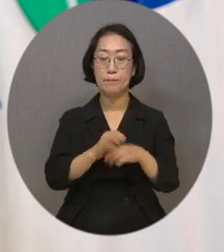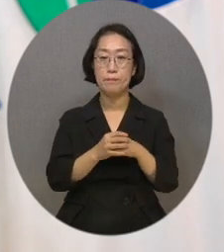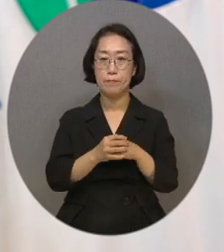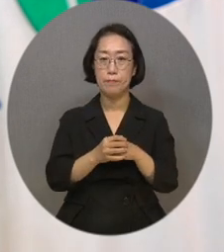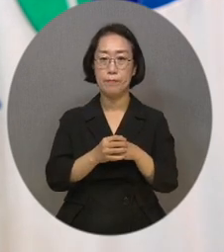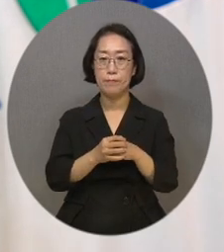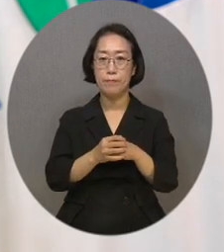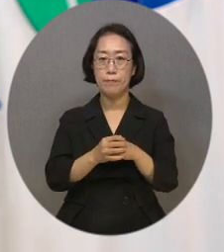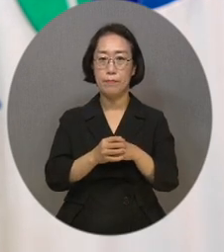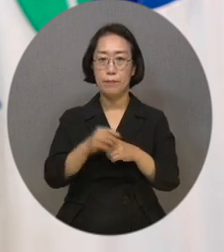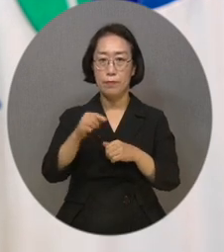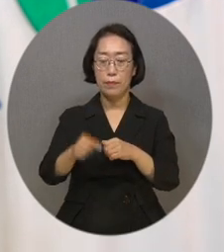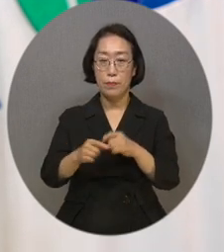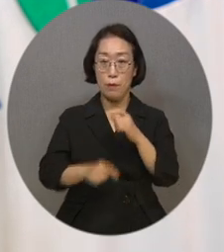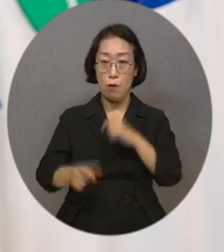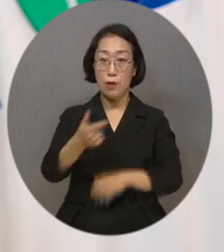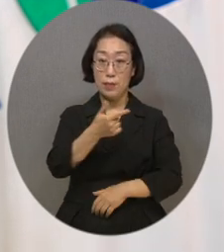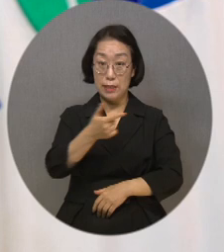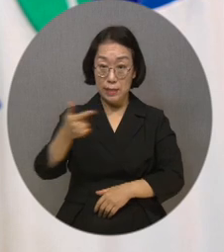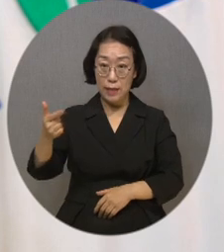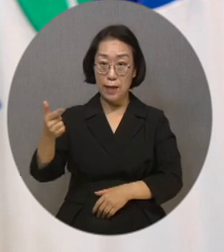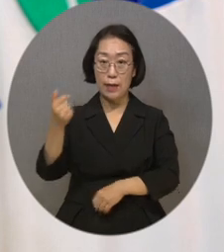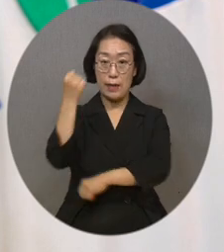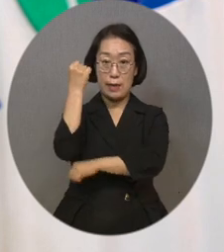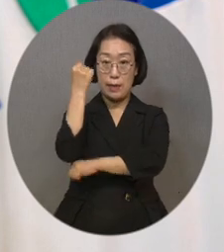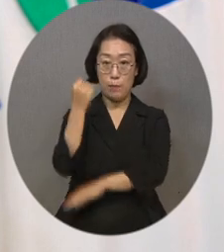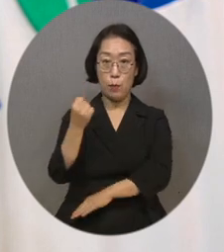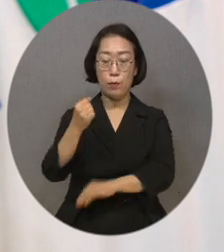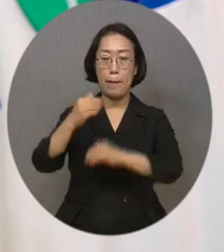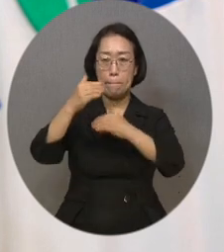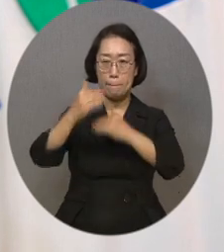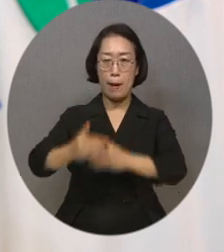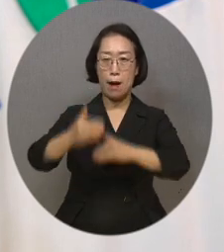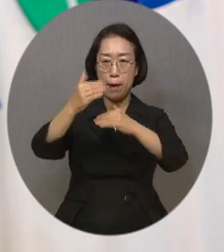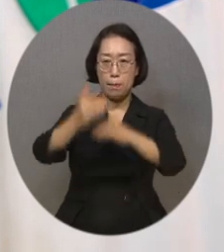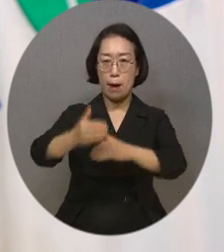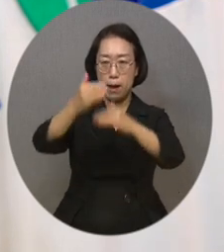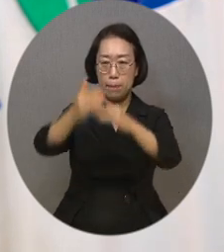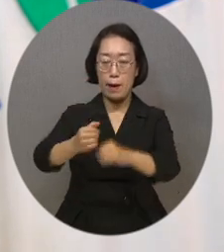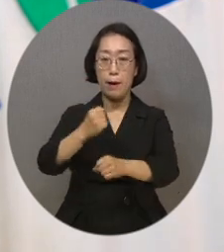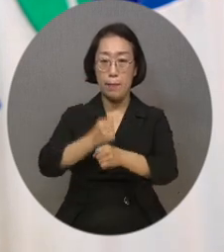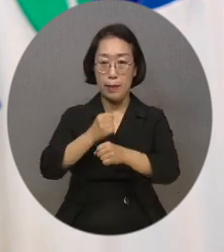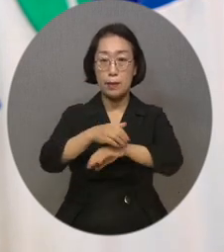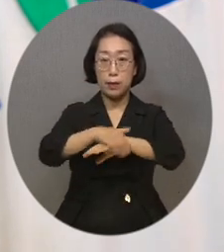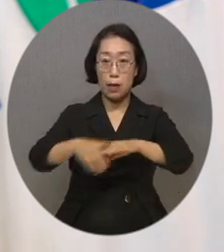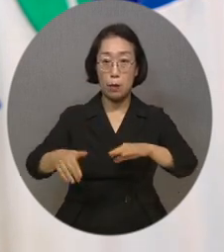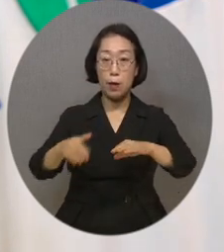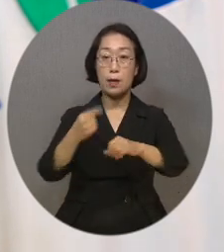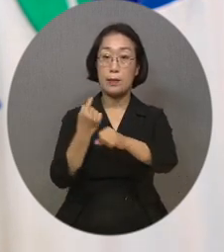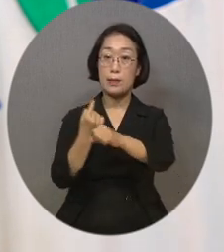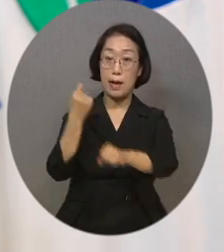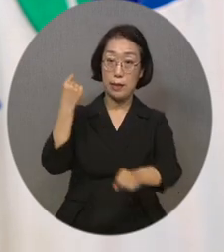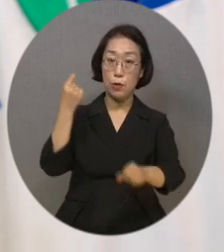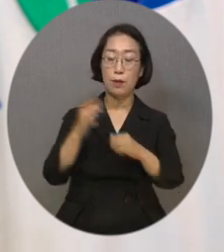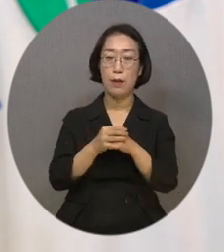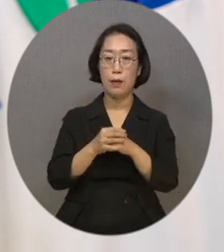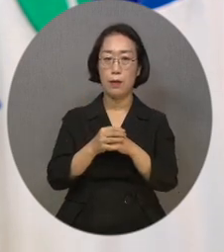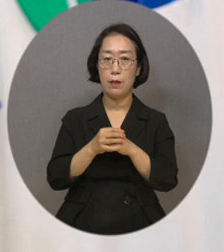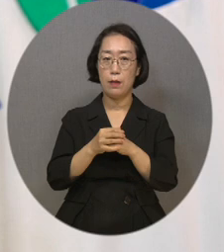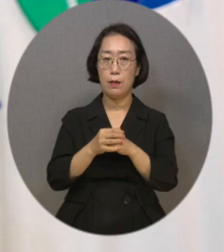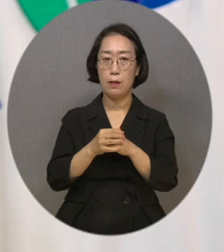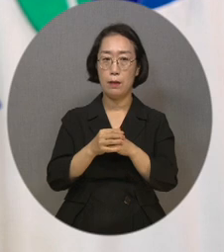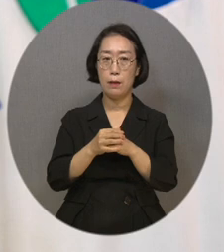더 크게 기틀을 만들어 갈 거고요. 또한 이제 저희가 작년도에 이제 그